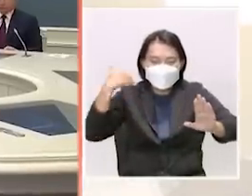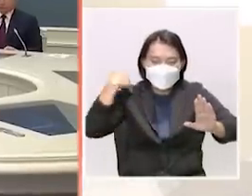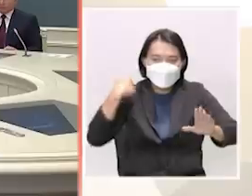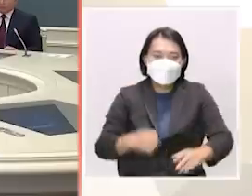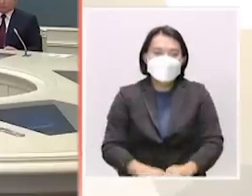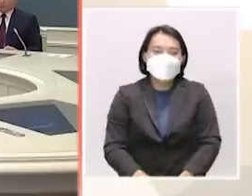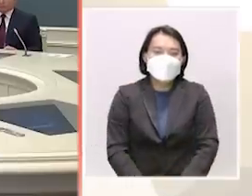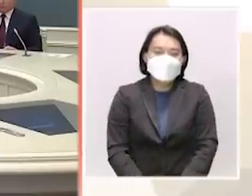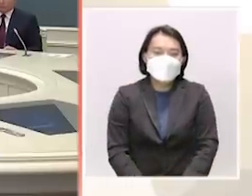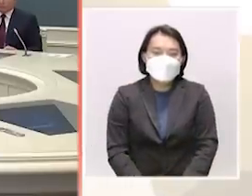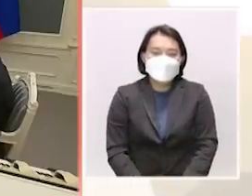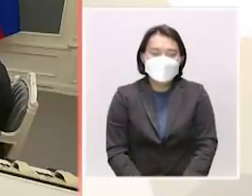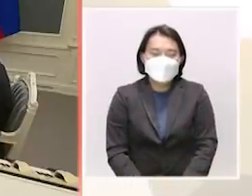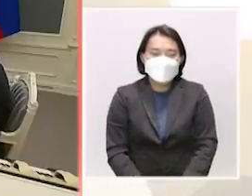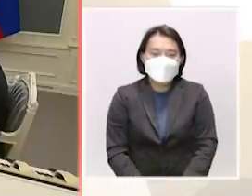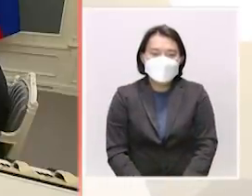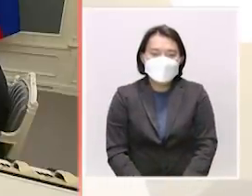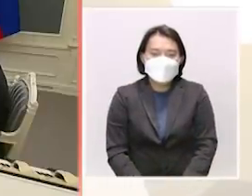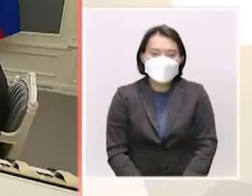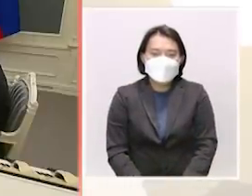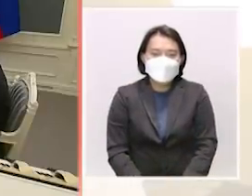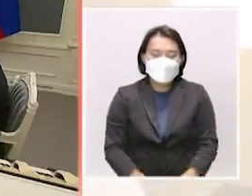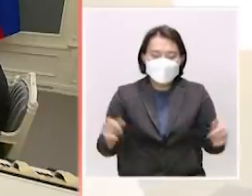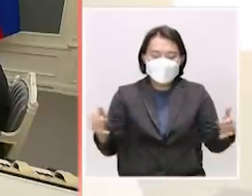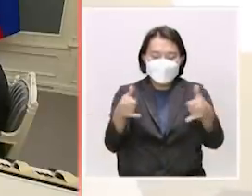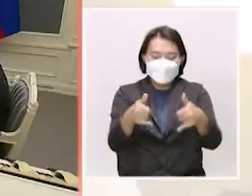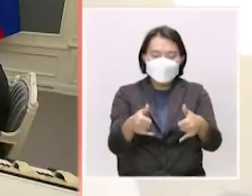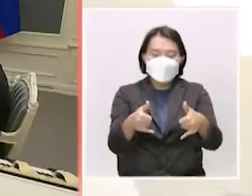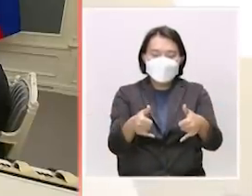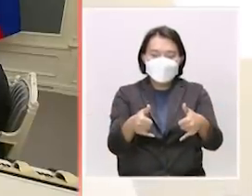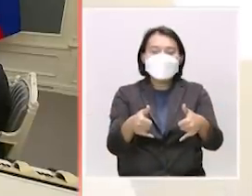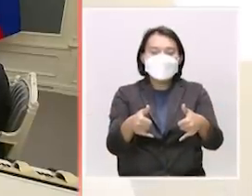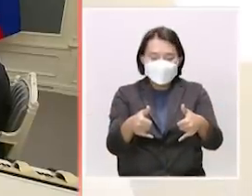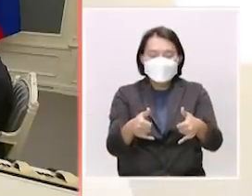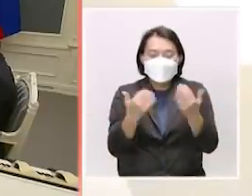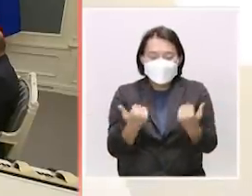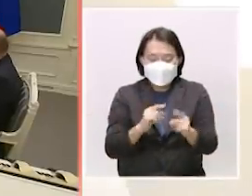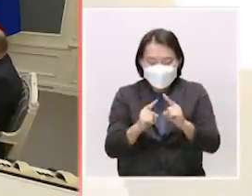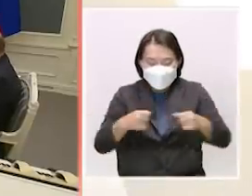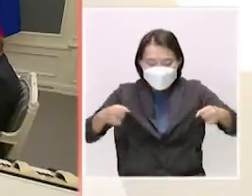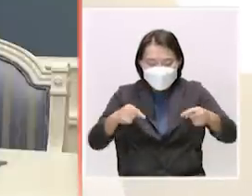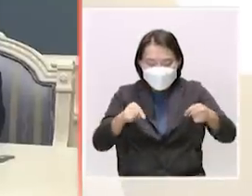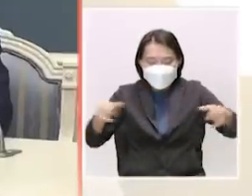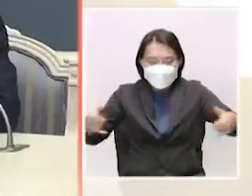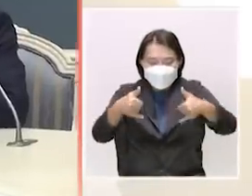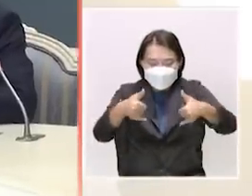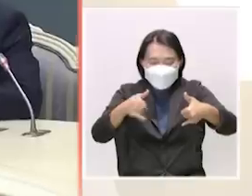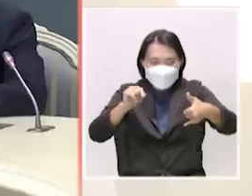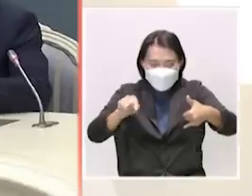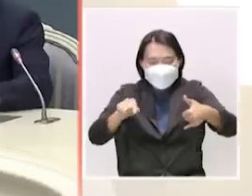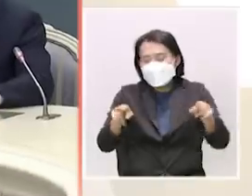ั้งสองไฟก็ไมสามารถที่จะประเทish Bur manuscripts just off